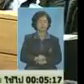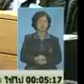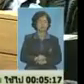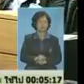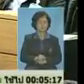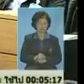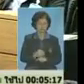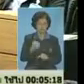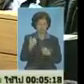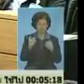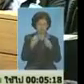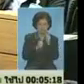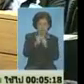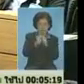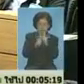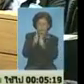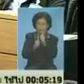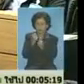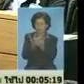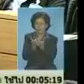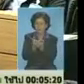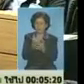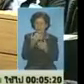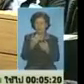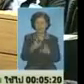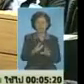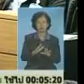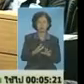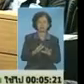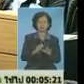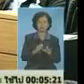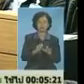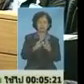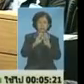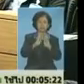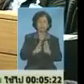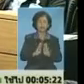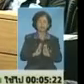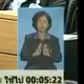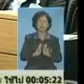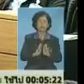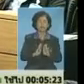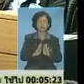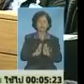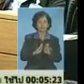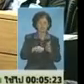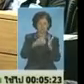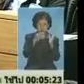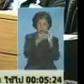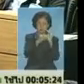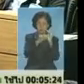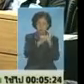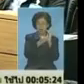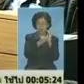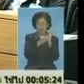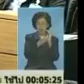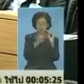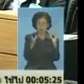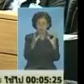ลังจากที่มีการประกวดราคาแล้วครับอันนี้คือประกวดราคาแบบส่วนกลางนะครับรวมภ